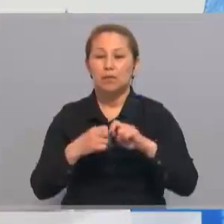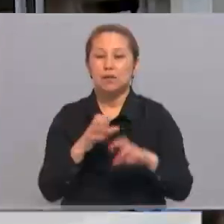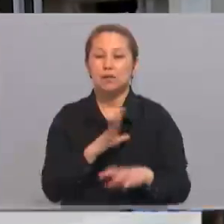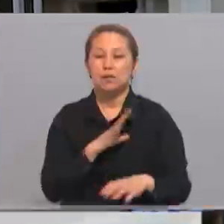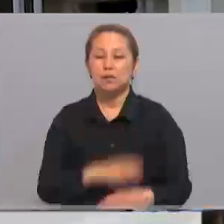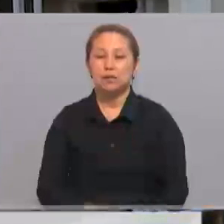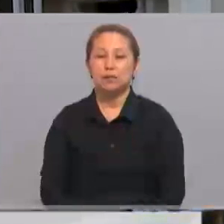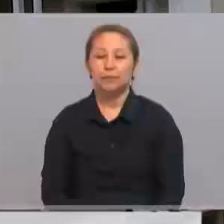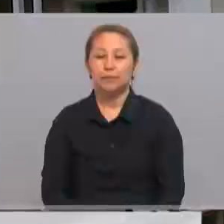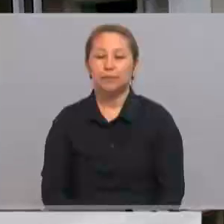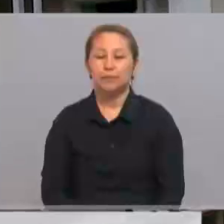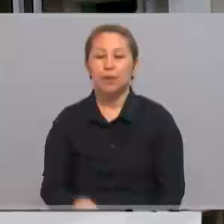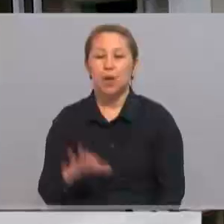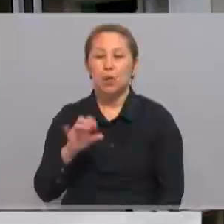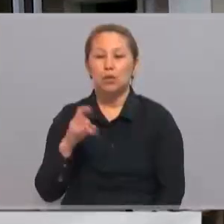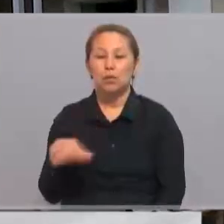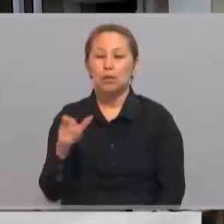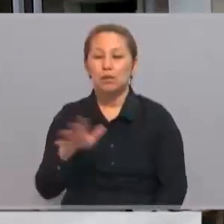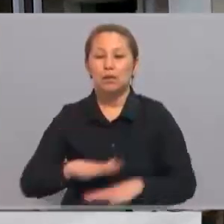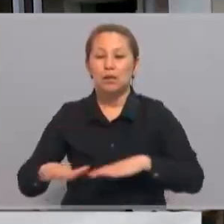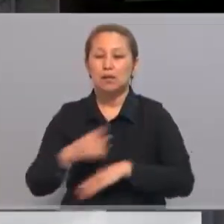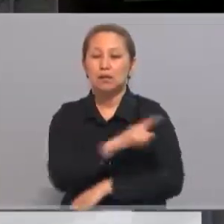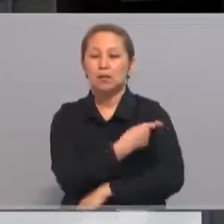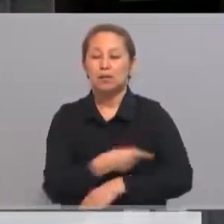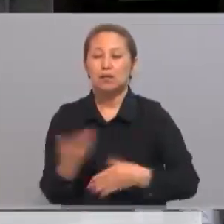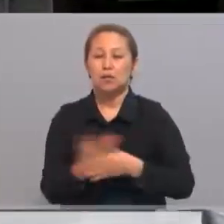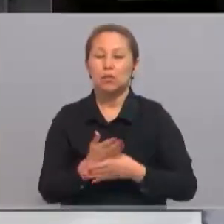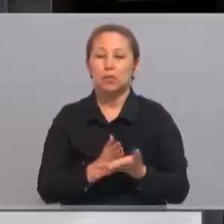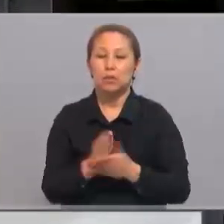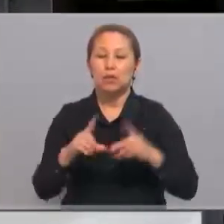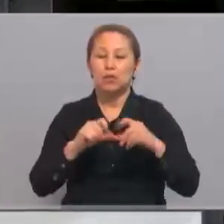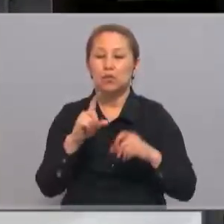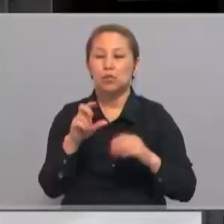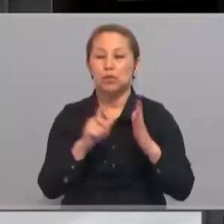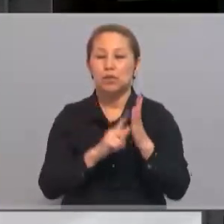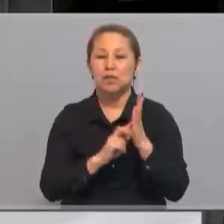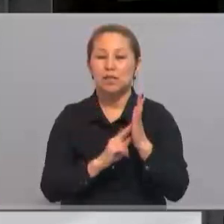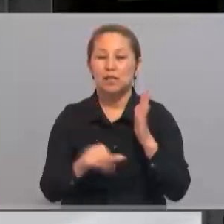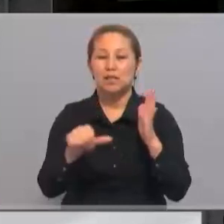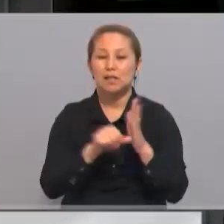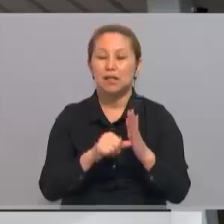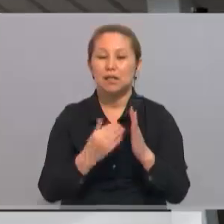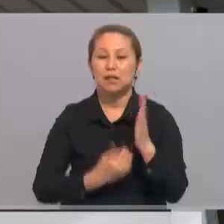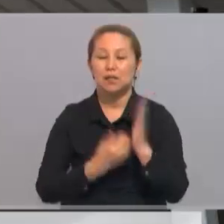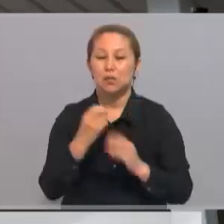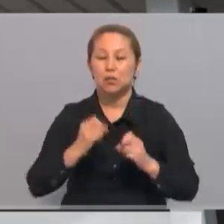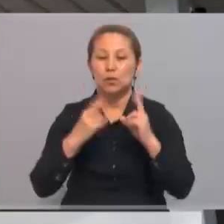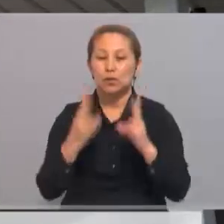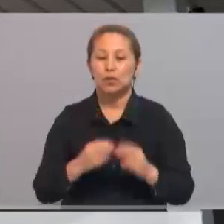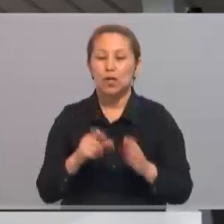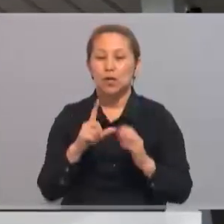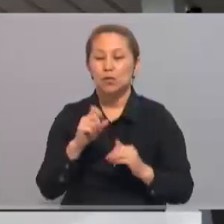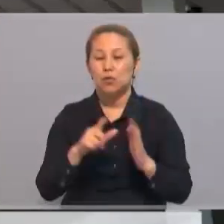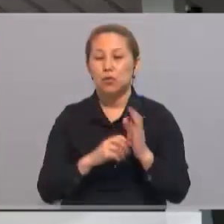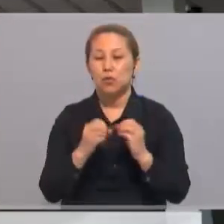болды. Ордабасыдағы халыққа медициналық көмек беретін ауруханада 186 жоғарғы буынды дәрігер мен 711